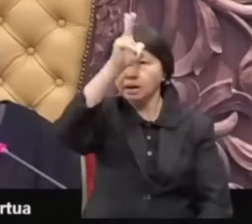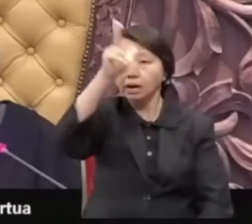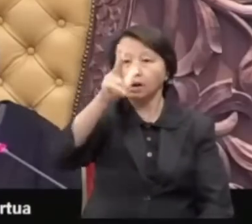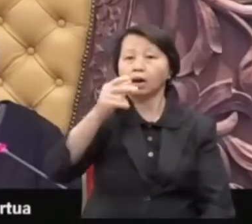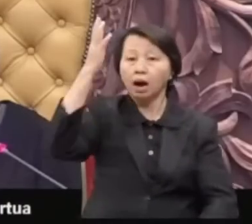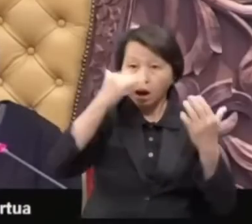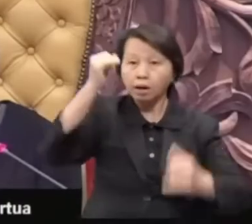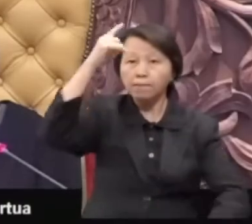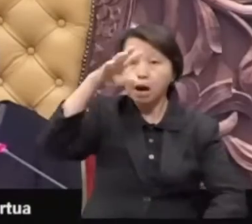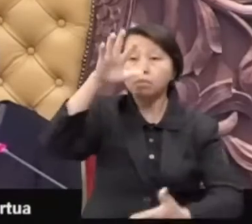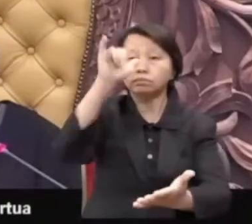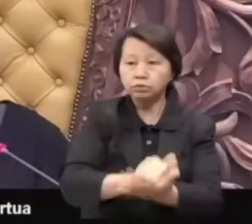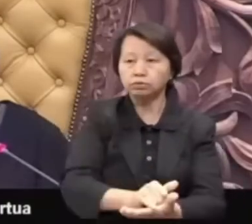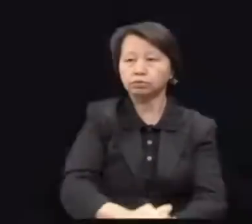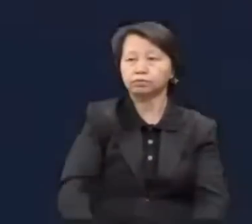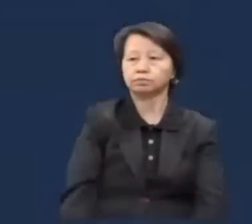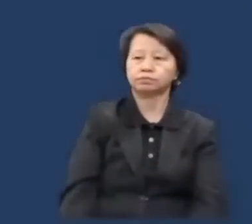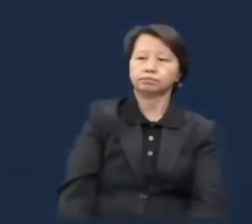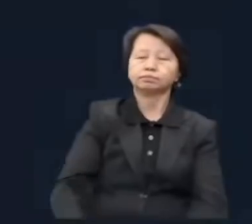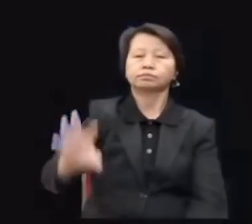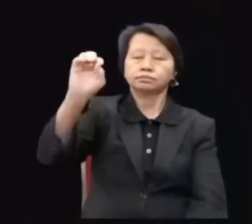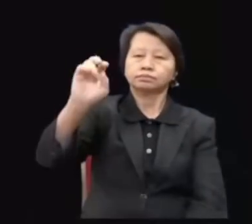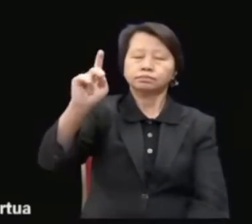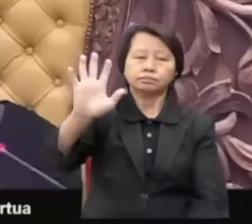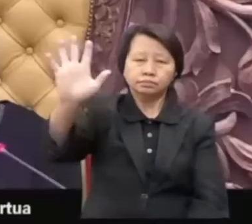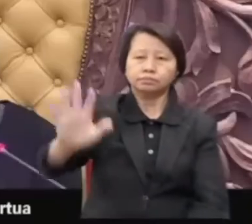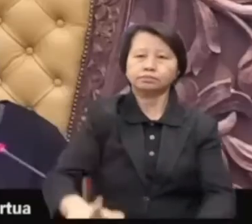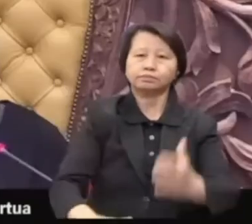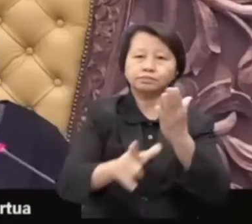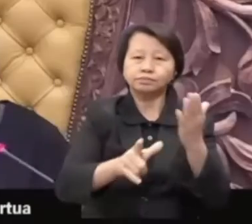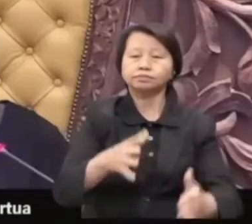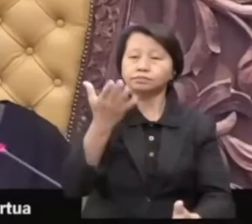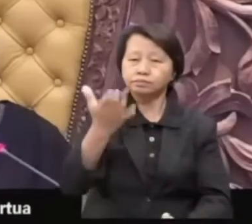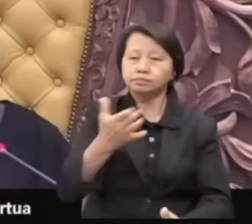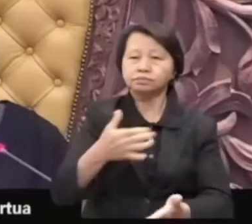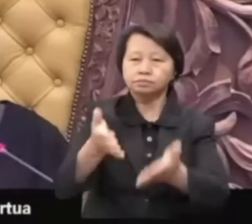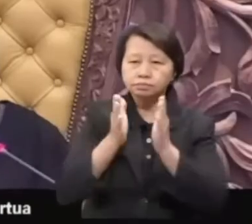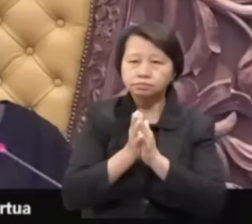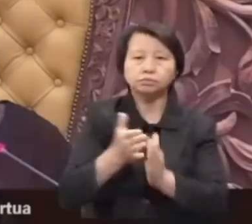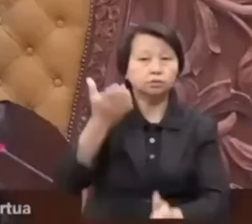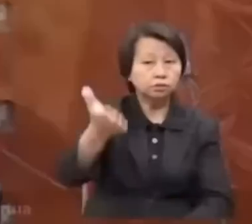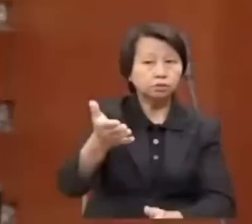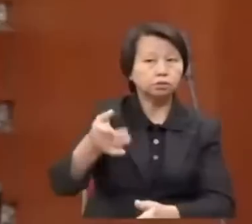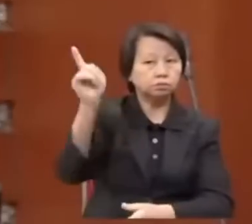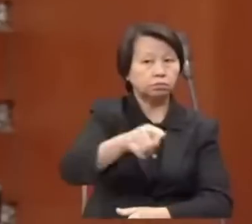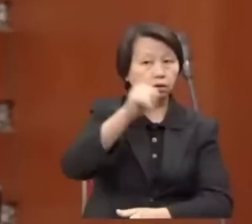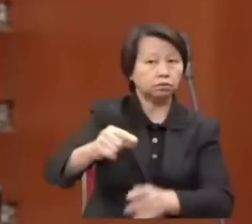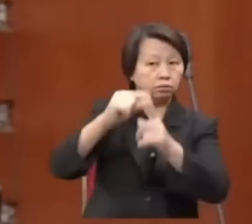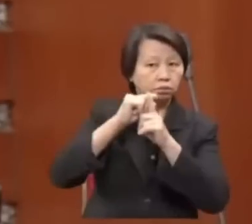harap paham itu Oke saya menyambut baik penjelasan Saya minta runing saya minta beliau tarik